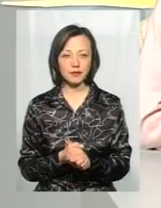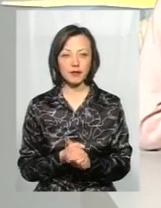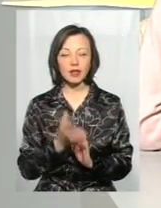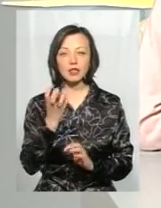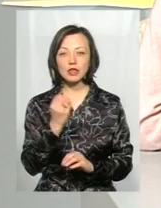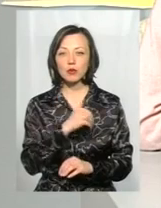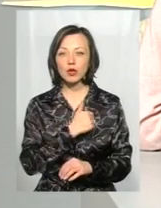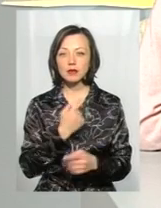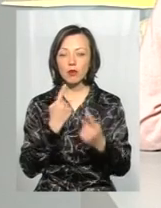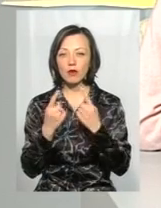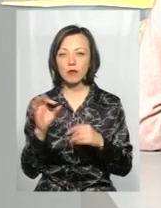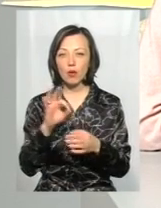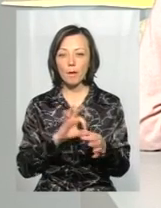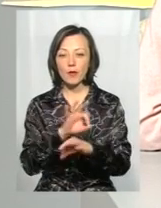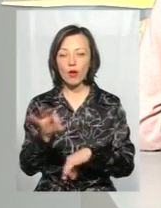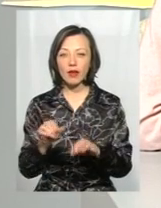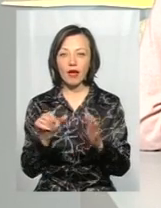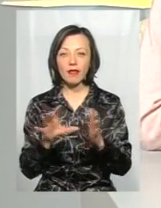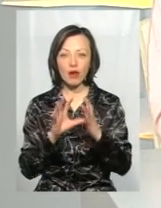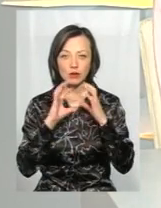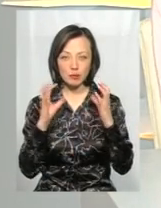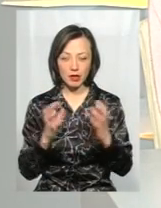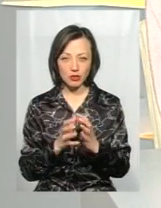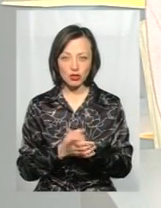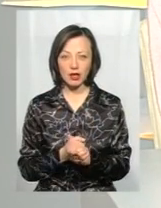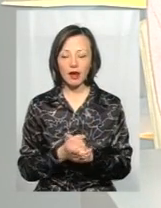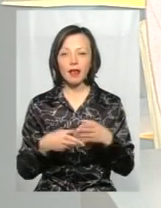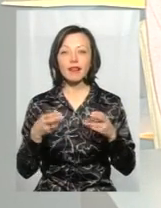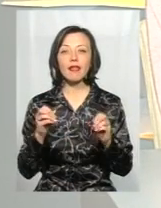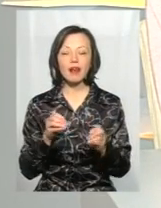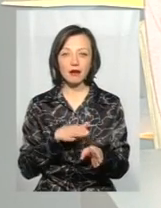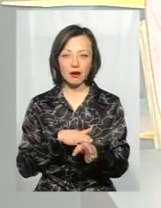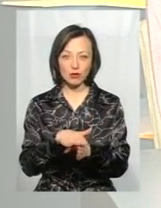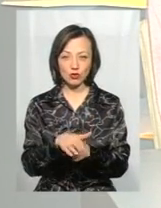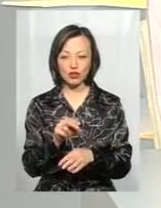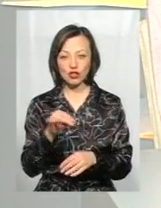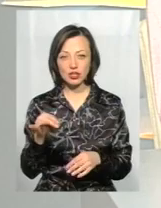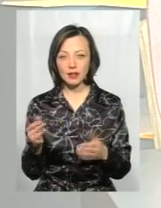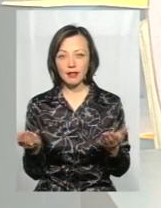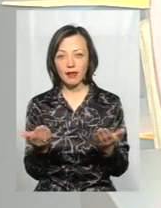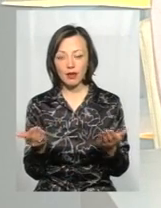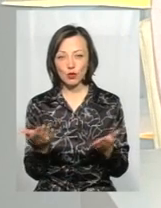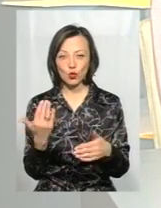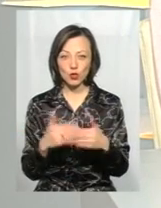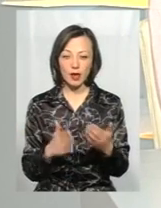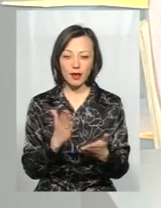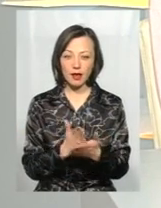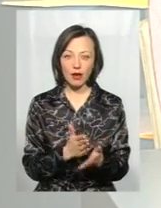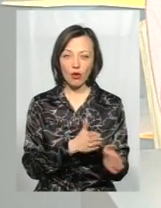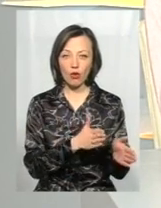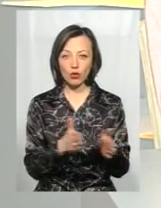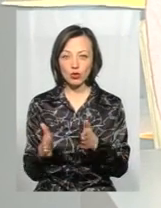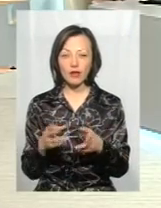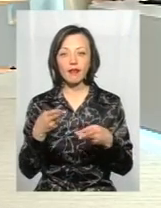хотілося поговорити про проекти з енергозбереження. Пані Катерино, де вони реалізовуються? Чи, можливо, десь вже є готові реалізовані?